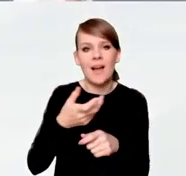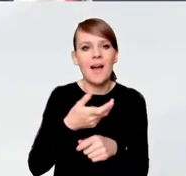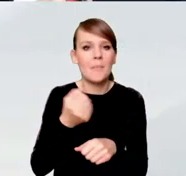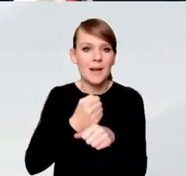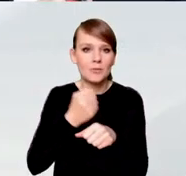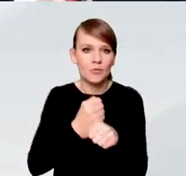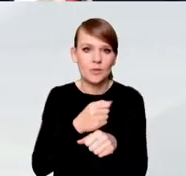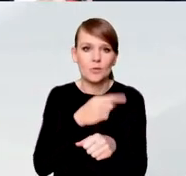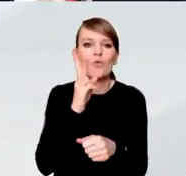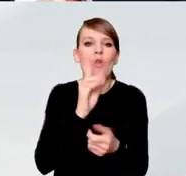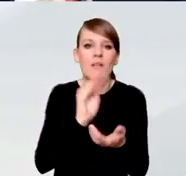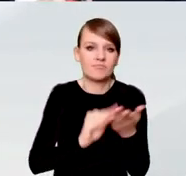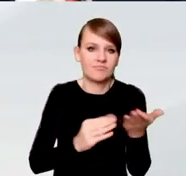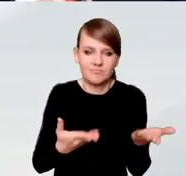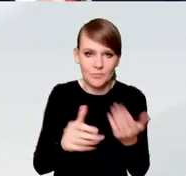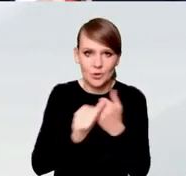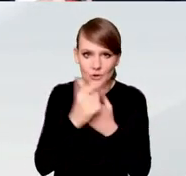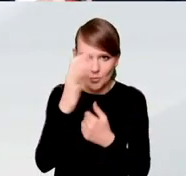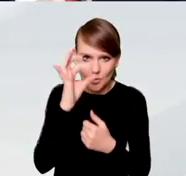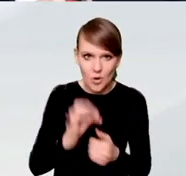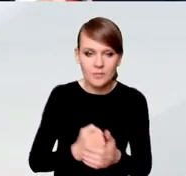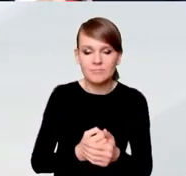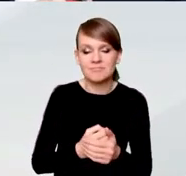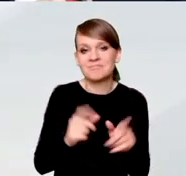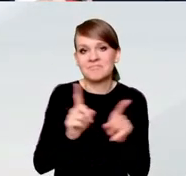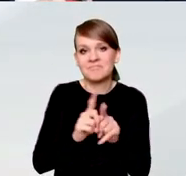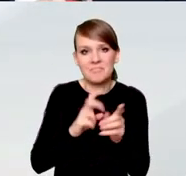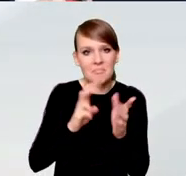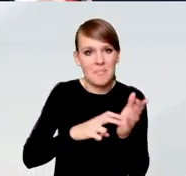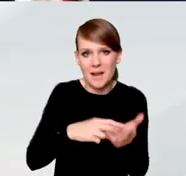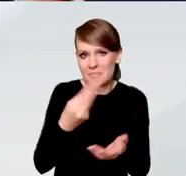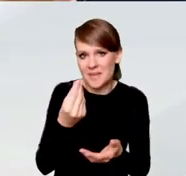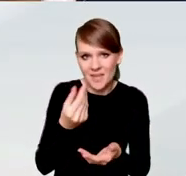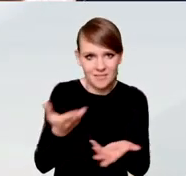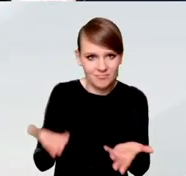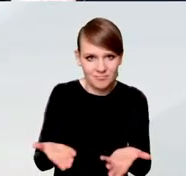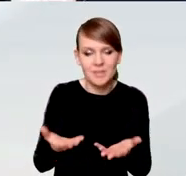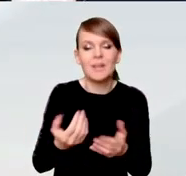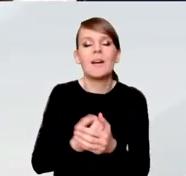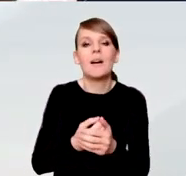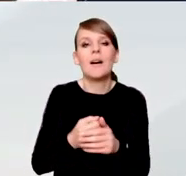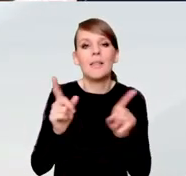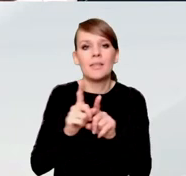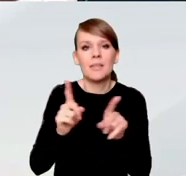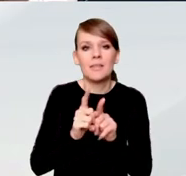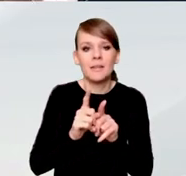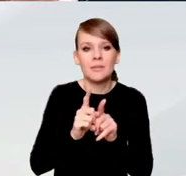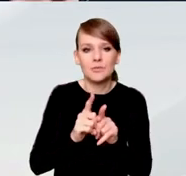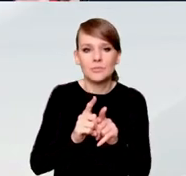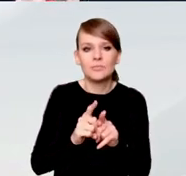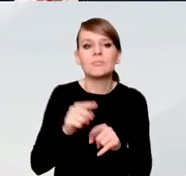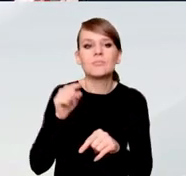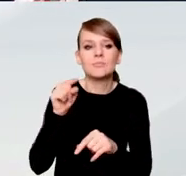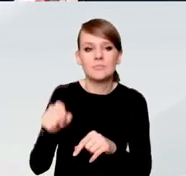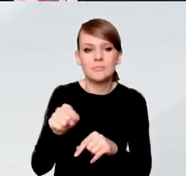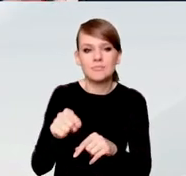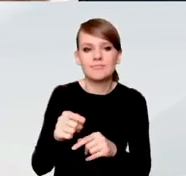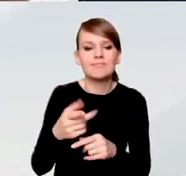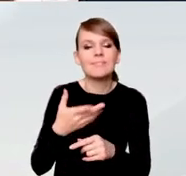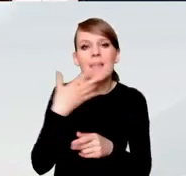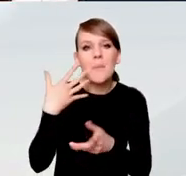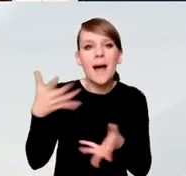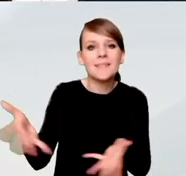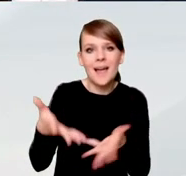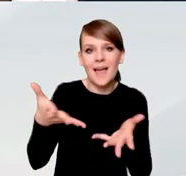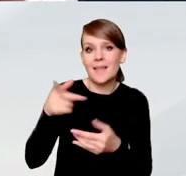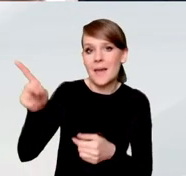63%, brak środków finansowych na przygotowanie raportu i brak zachęt do raportowania ze strony Ministerstwa